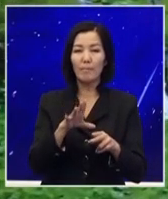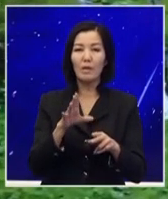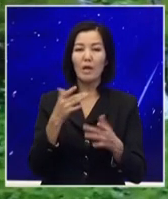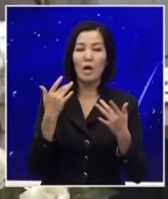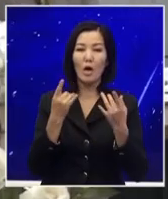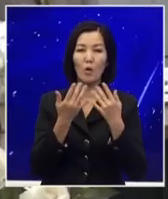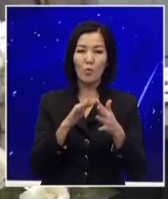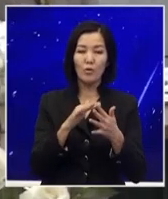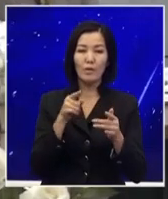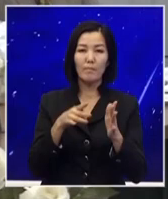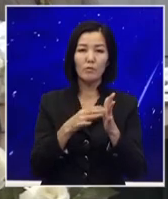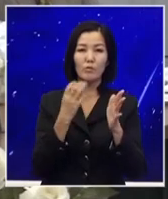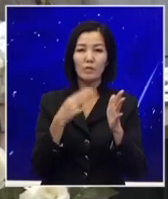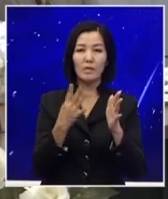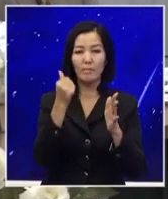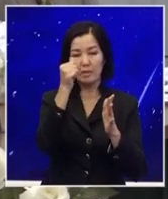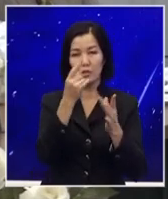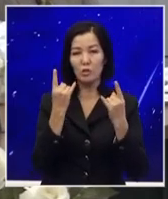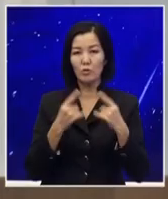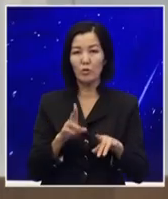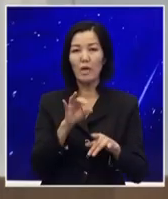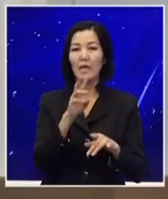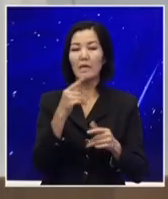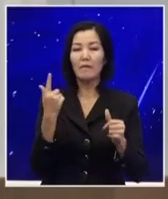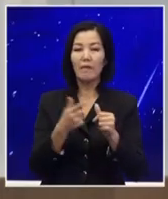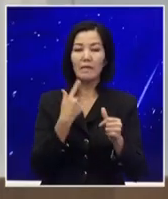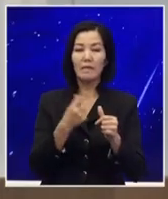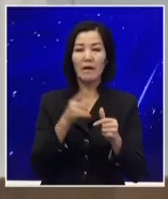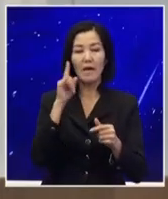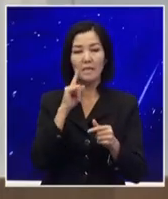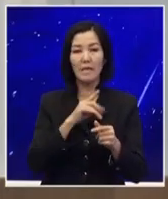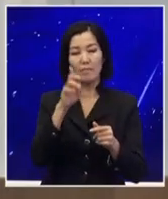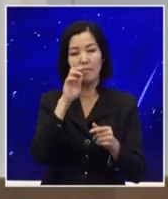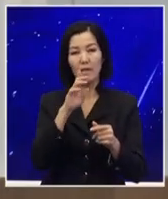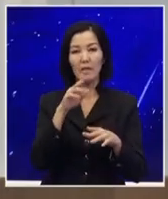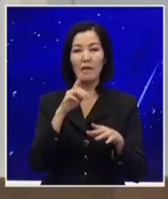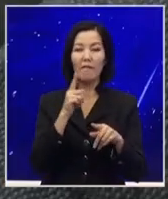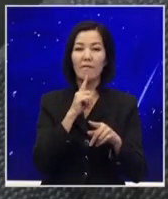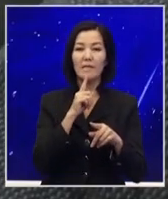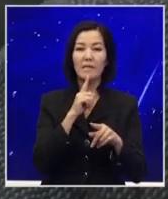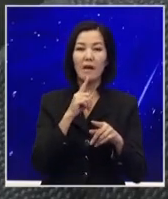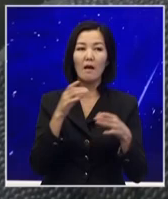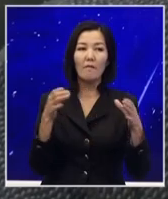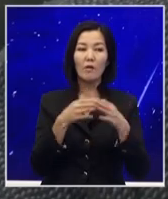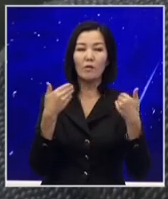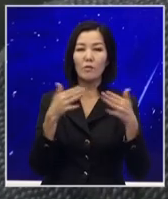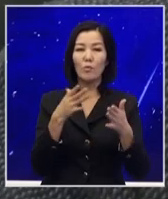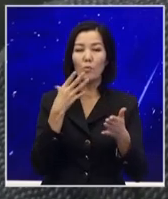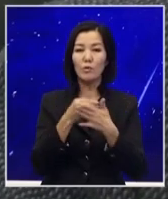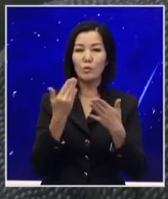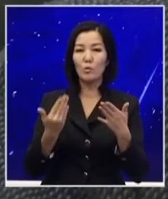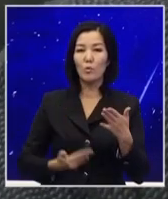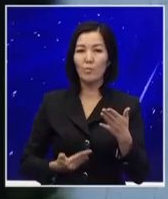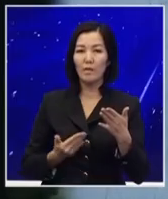ауылында 1945 жылы өмірге келген. Киров атындағы Қазақ мемлекеттік университетінің физика факультетін тамамдаған. Саналы ғұмырында жоғары